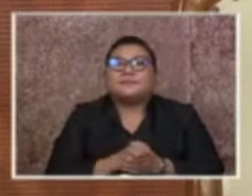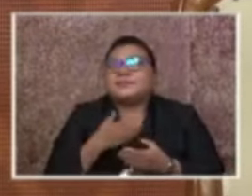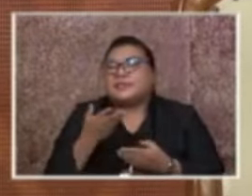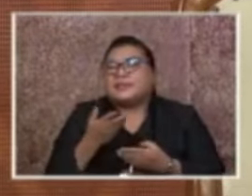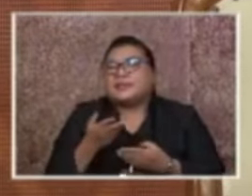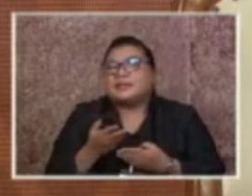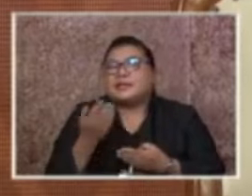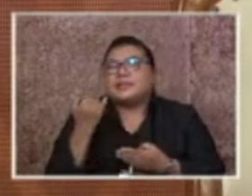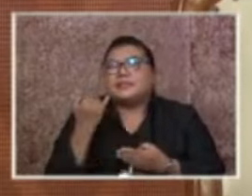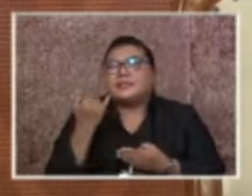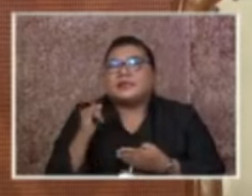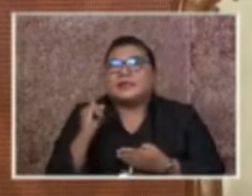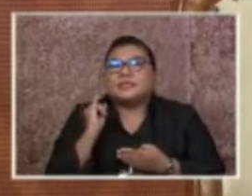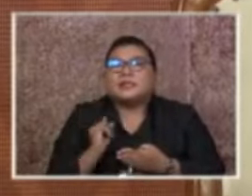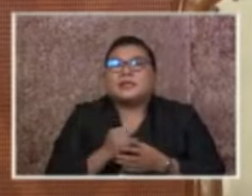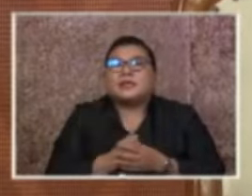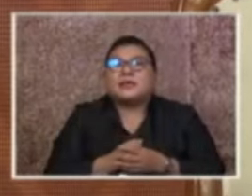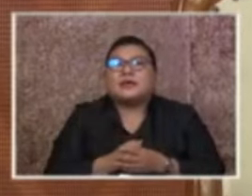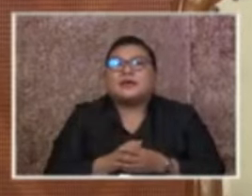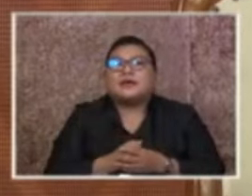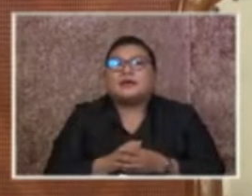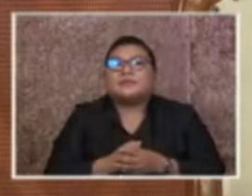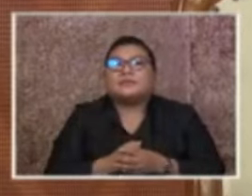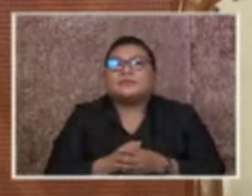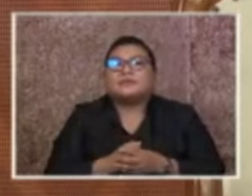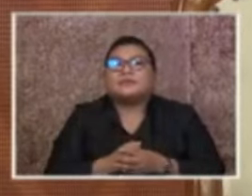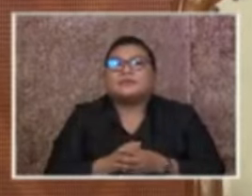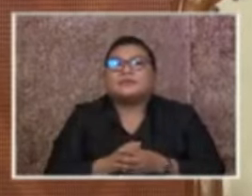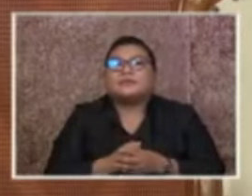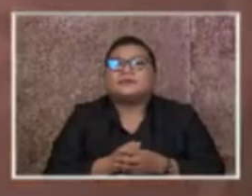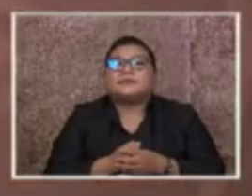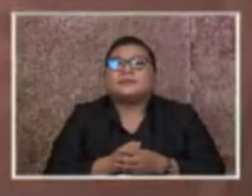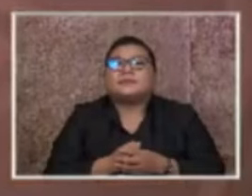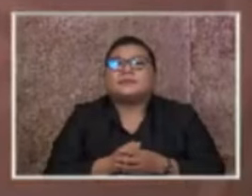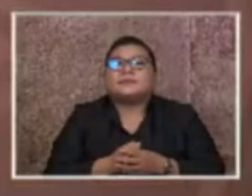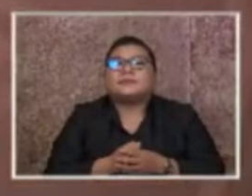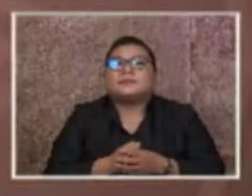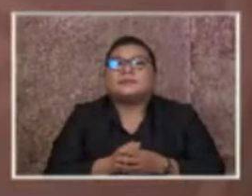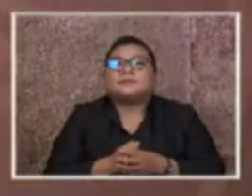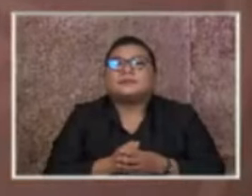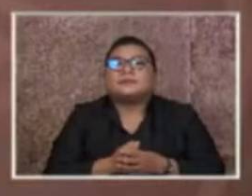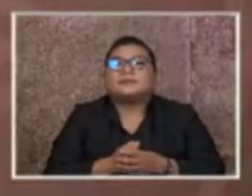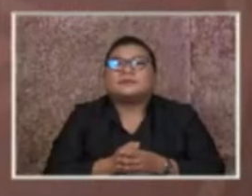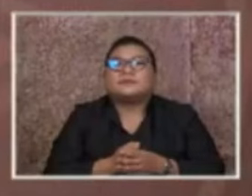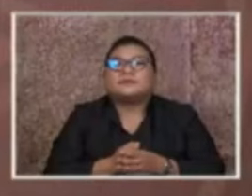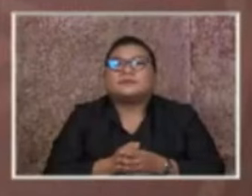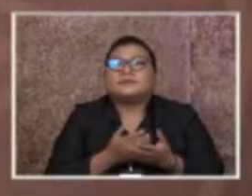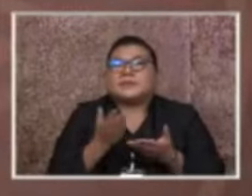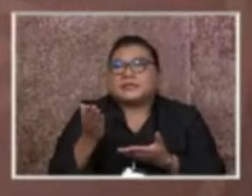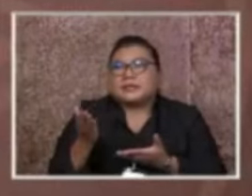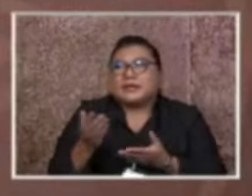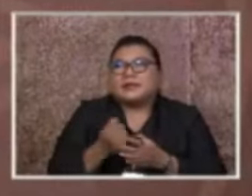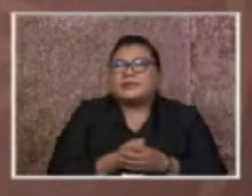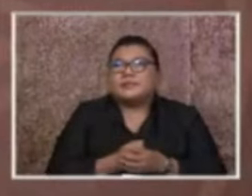saya yang salah G manana lagi yang salah begitupun yang tadi saya menanyakan kebijakanis kas sudah habis kami persilakan Pasangan